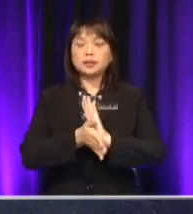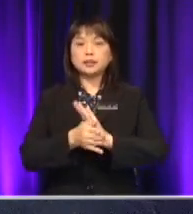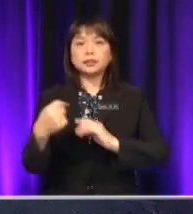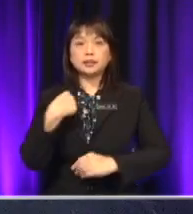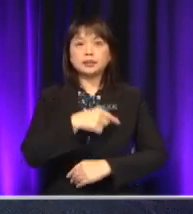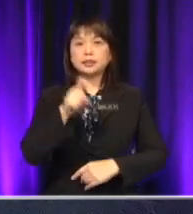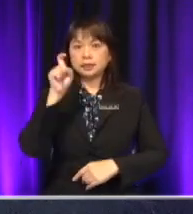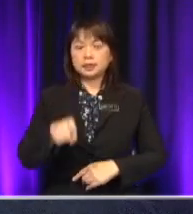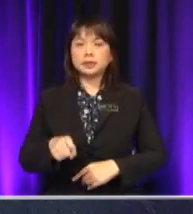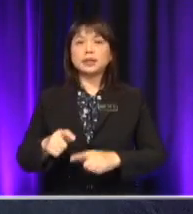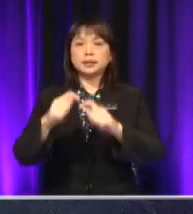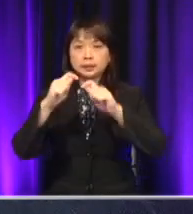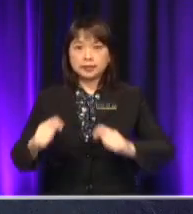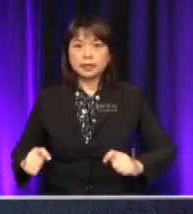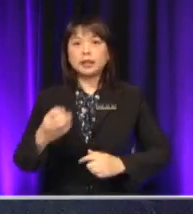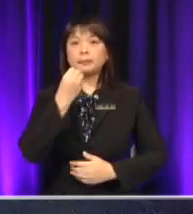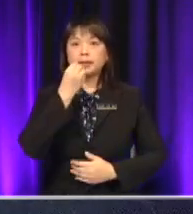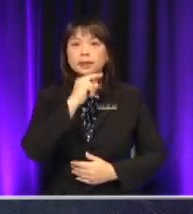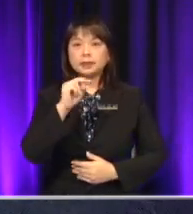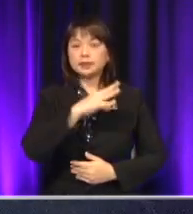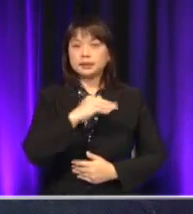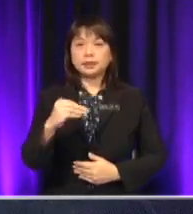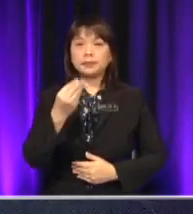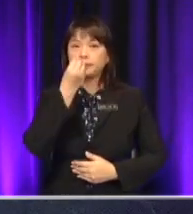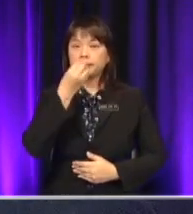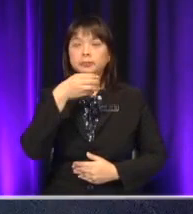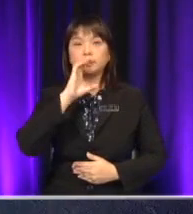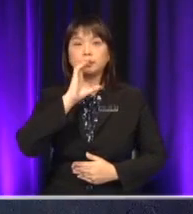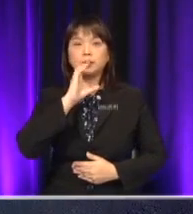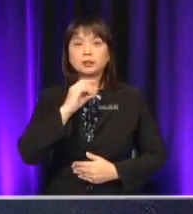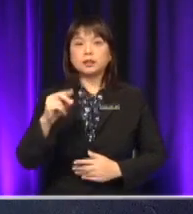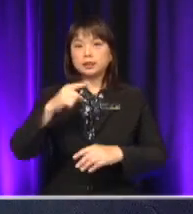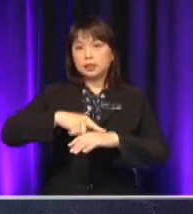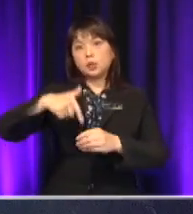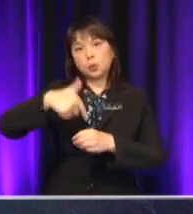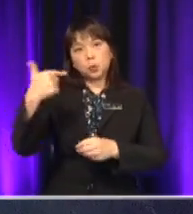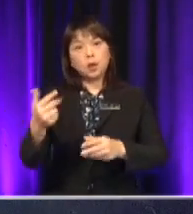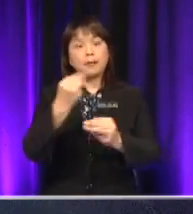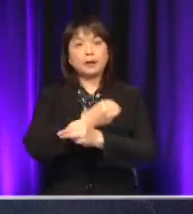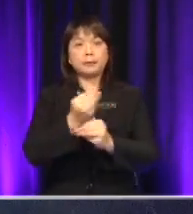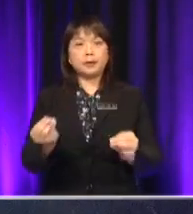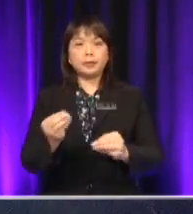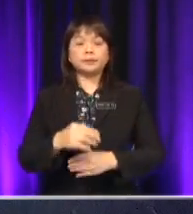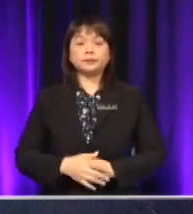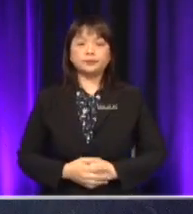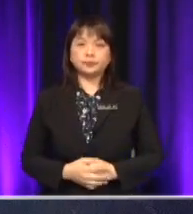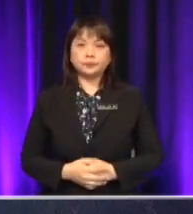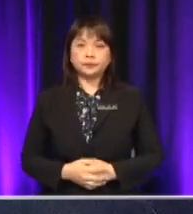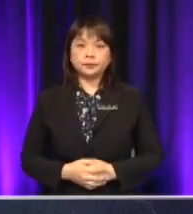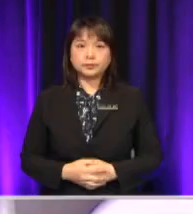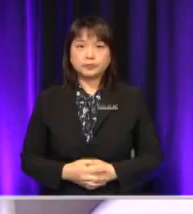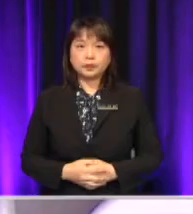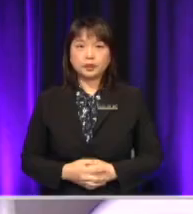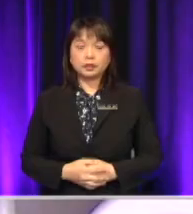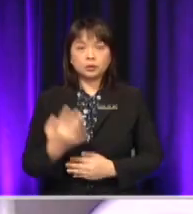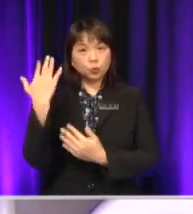luar Mak masuk. Takut tersalah makan, tersalah minum, Ya, bahaya. betul. Baik. Okey. Seterusnya? Yang kelima, cikgu.